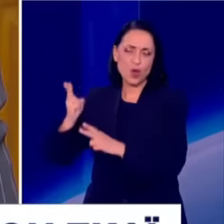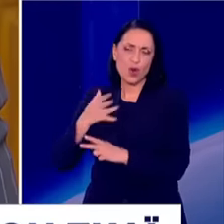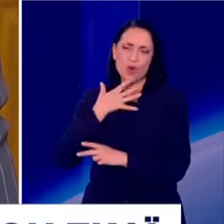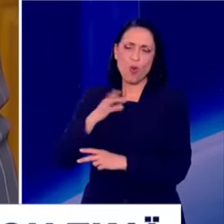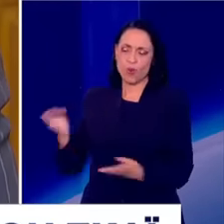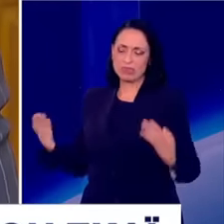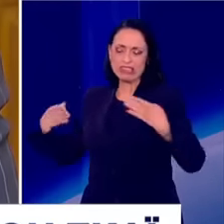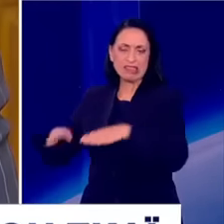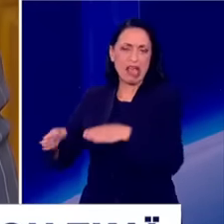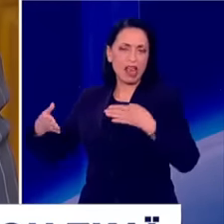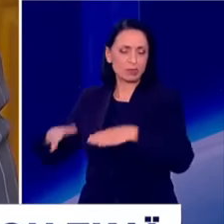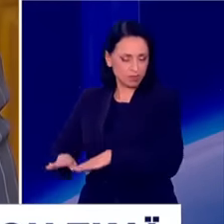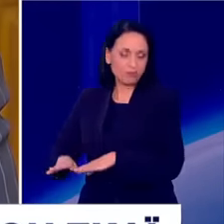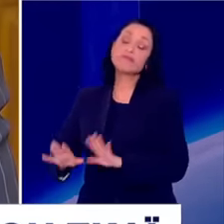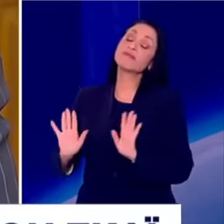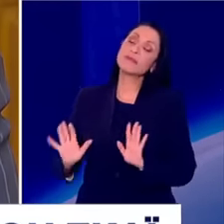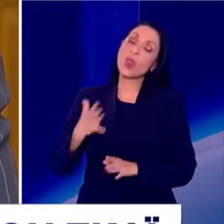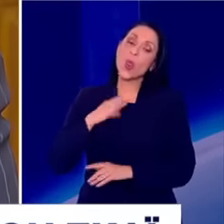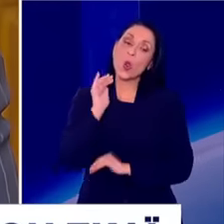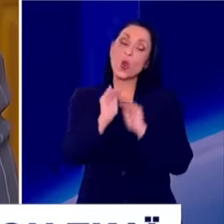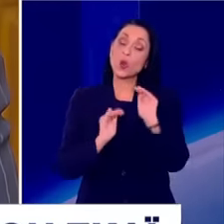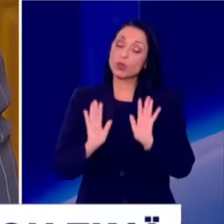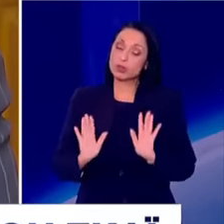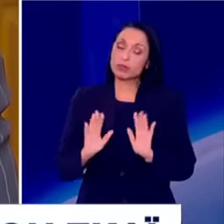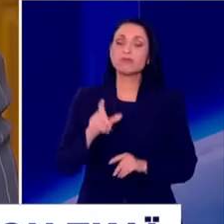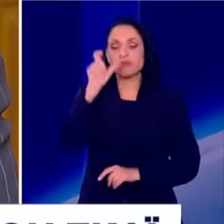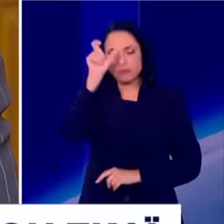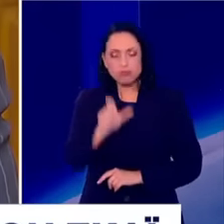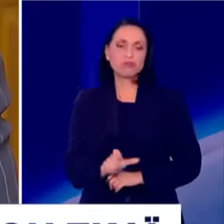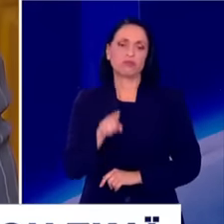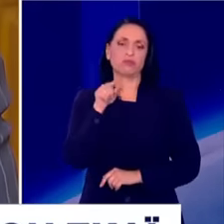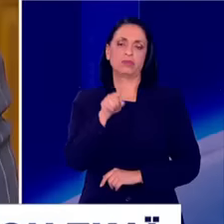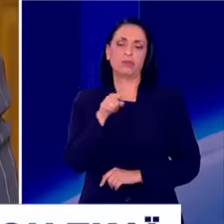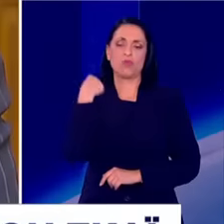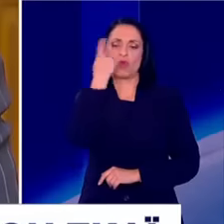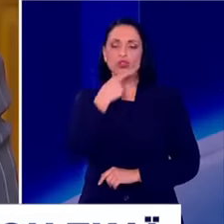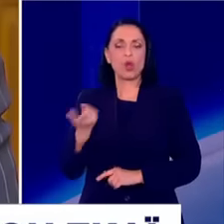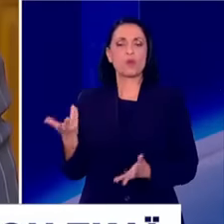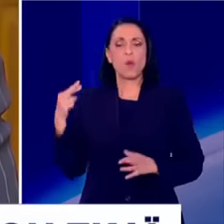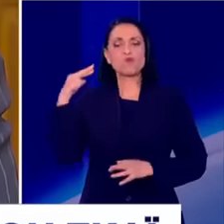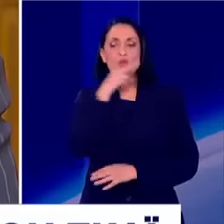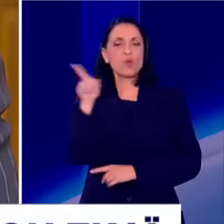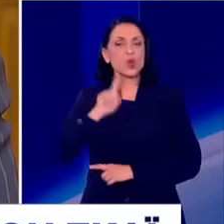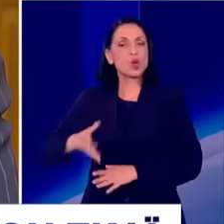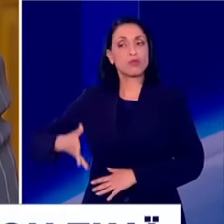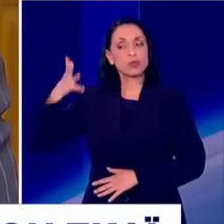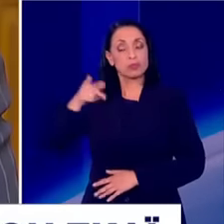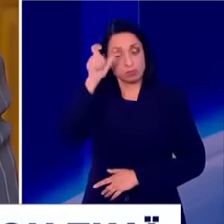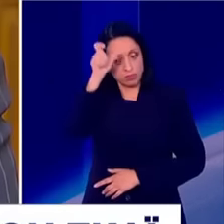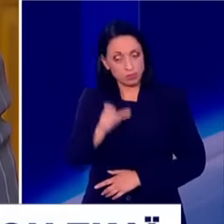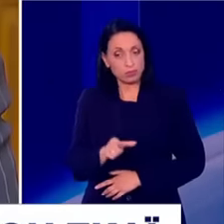συγκάλυψη. Θα σας ρωτήσω αν ως Κυριάκος Μητσοτάκης, Έλληνας Πρωθυπουργός,